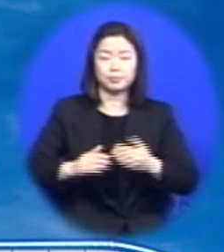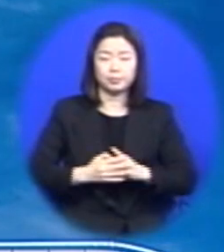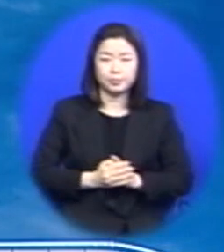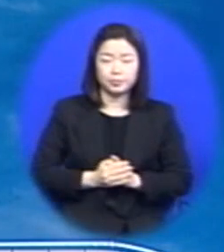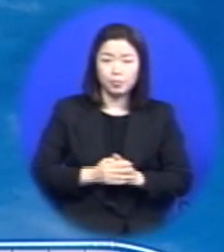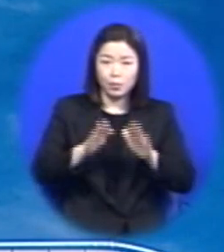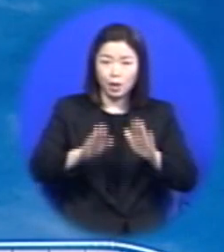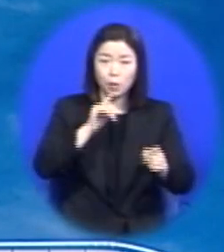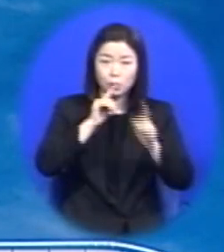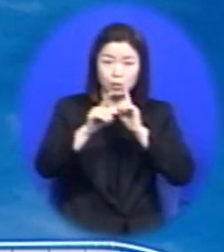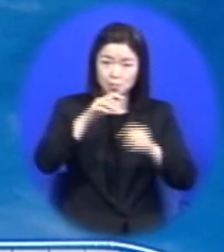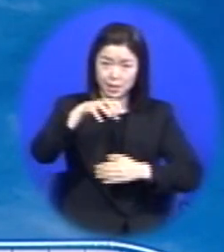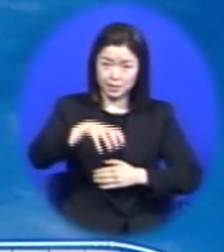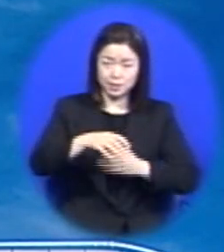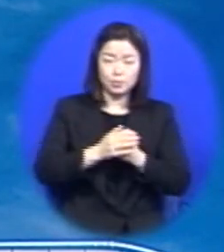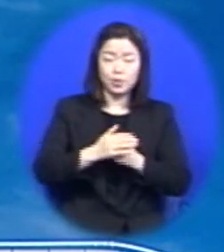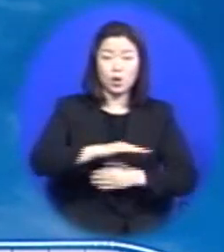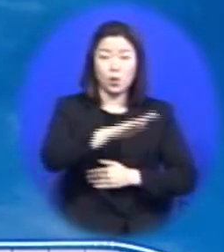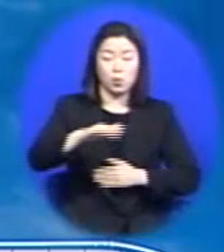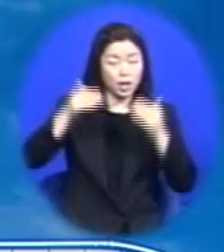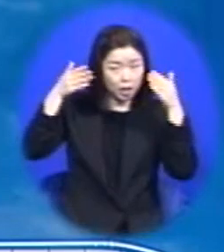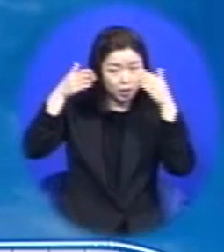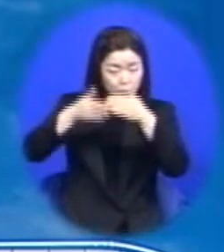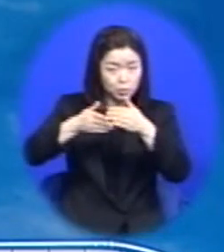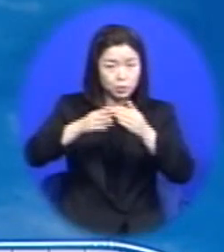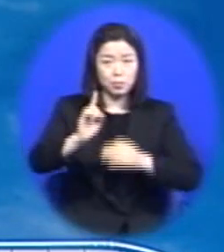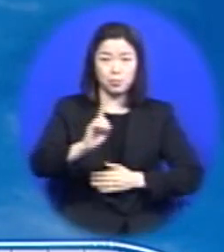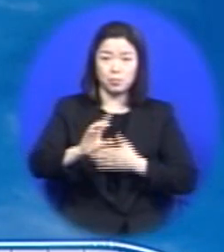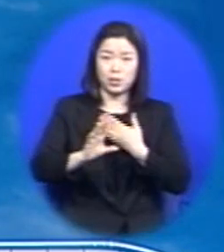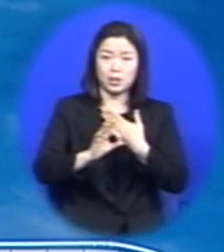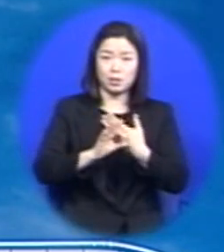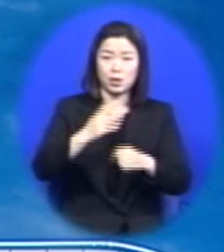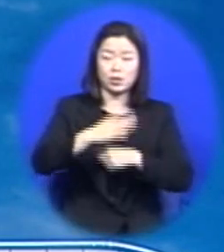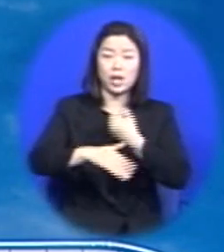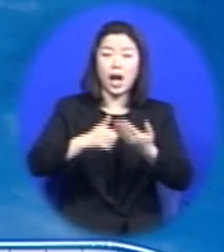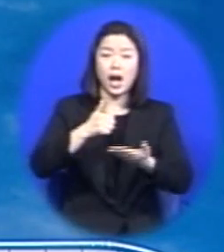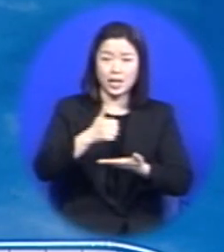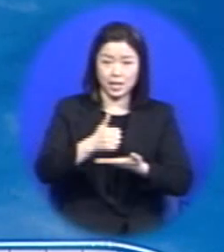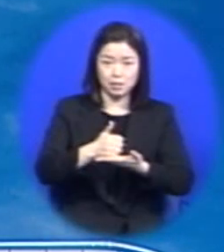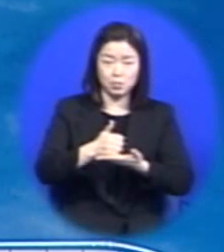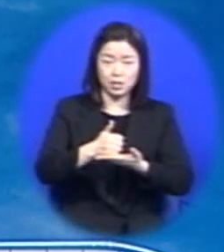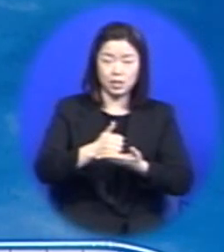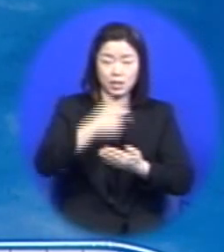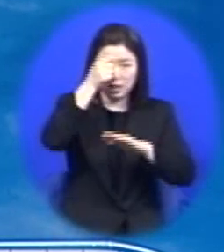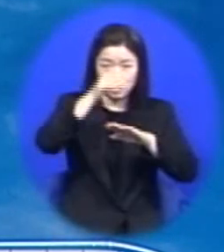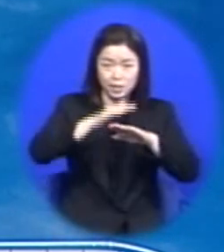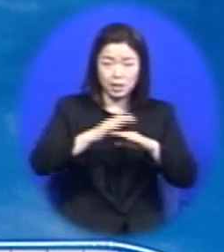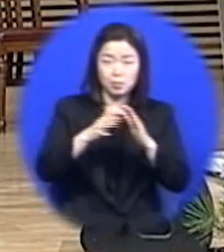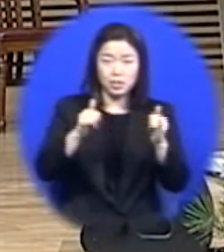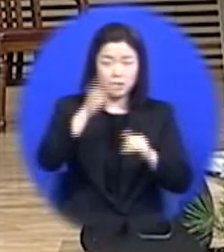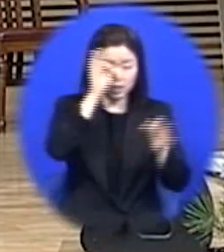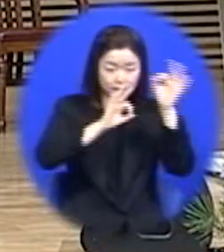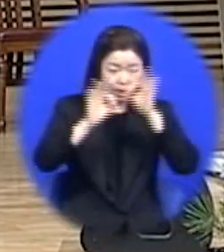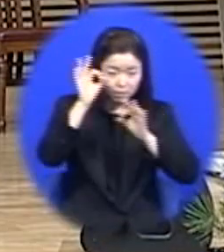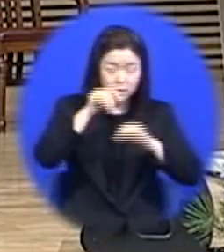오늘 말씀에서 우리가 주목해야 하는 것이 하나님이 예배자를 찾으신다는